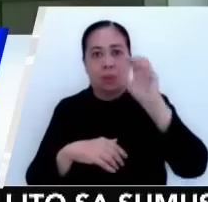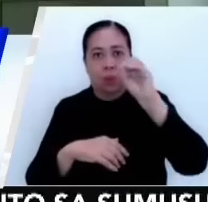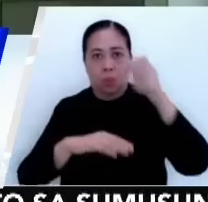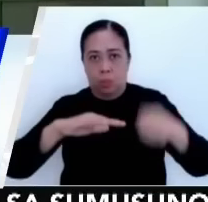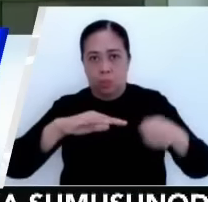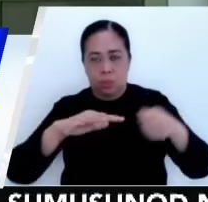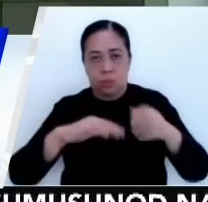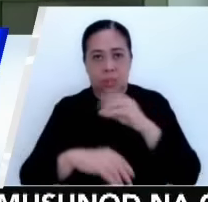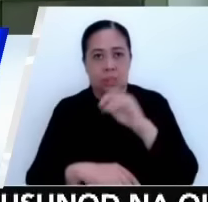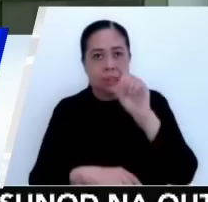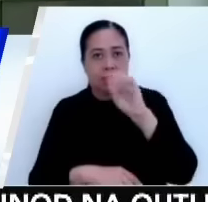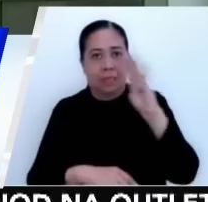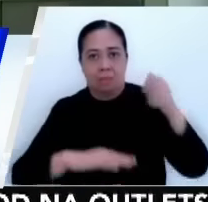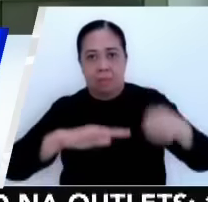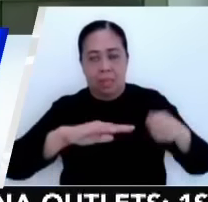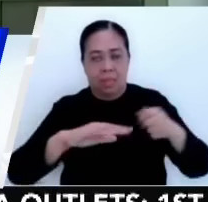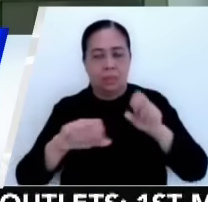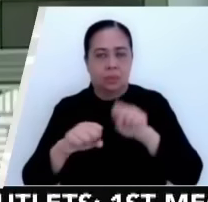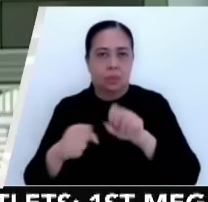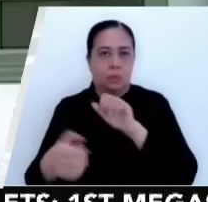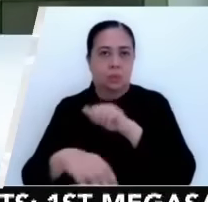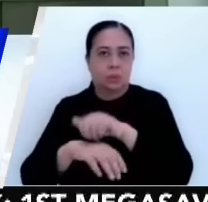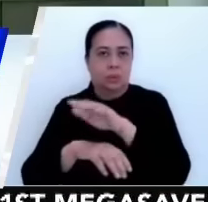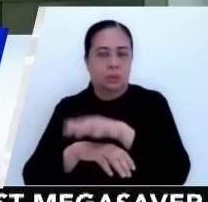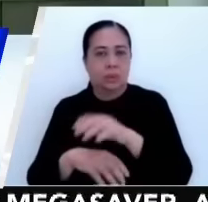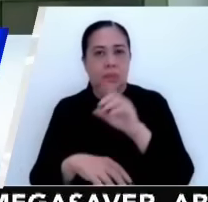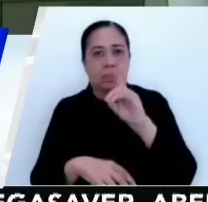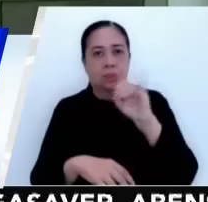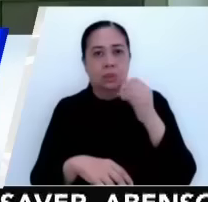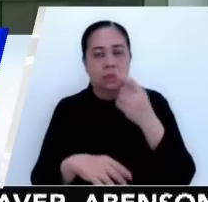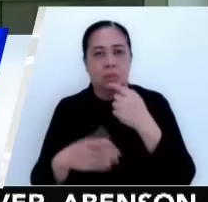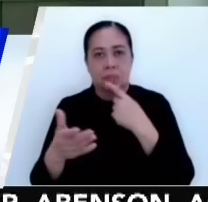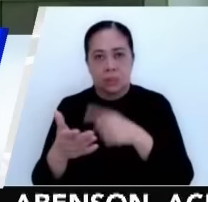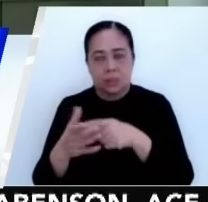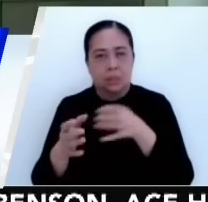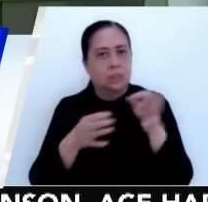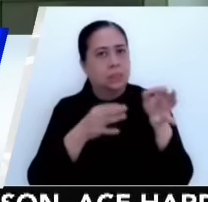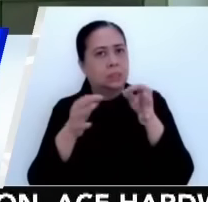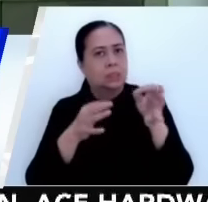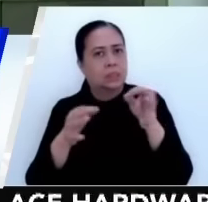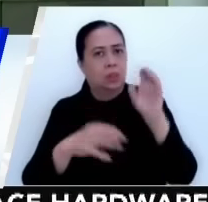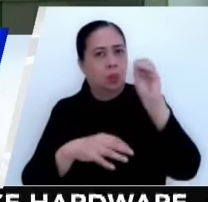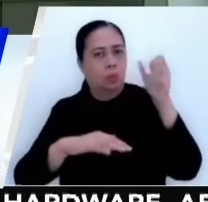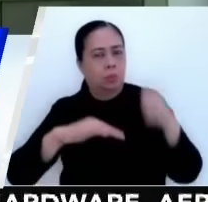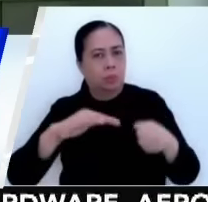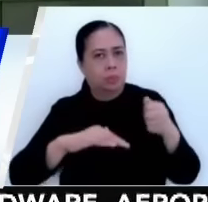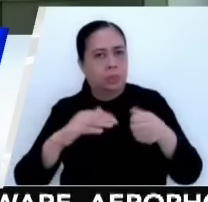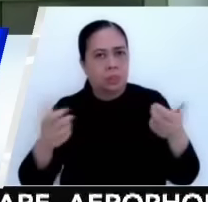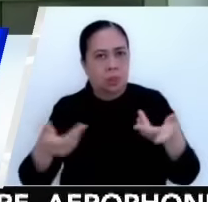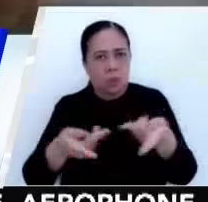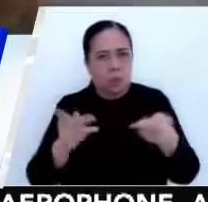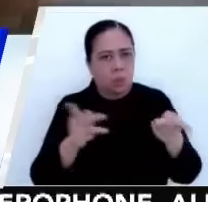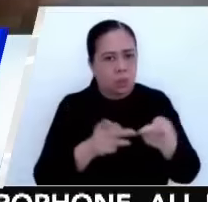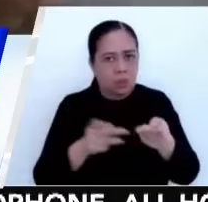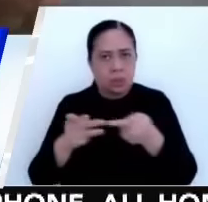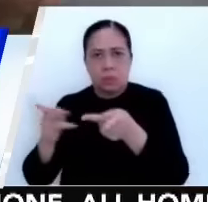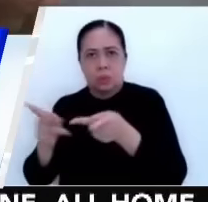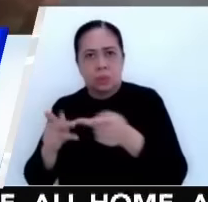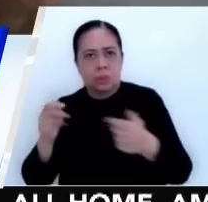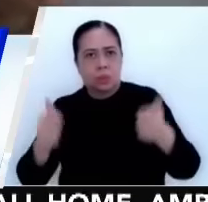Kaya susulatan ng Justice Department ang ombudsman para linawin ang isyong ito ng case jurisdiction and venue. We will